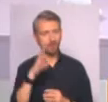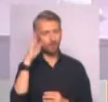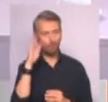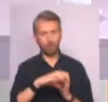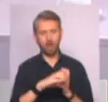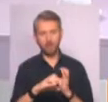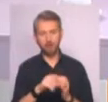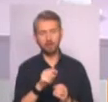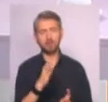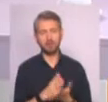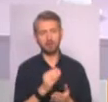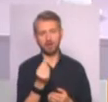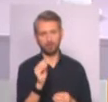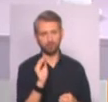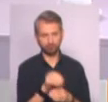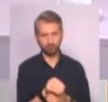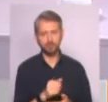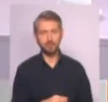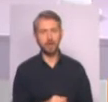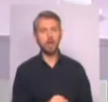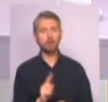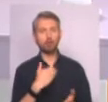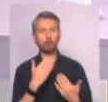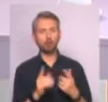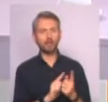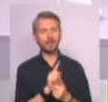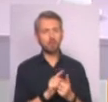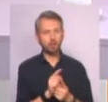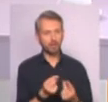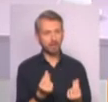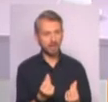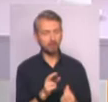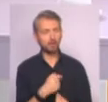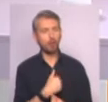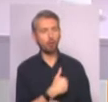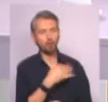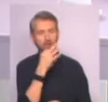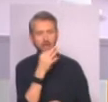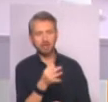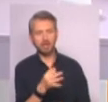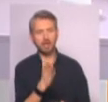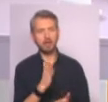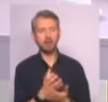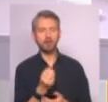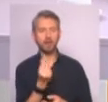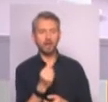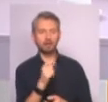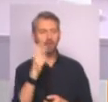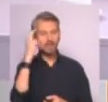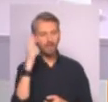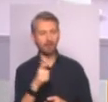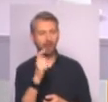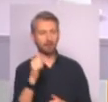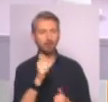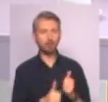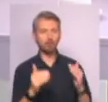там тарифи розміщуються. Що стосується змінюваних тарифів, я хочу вам сказати, є ще тариф за «Київгаз». Кожен